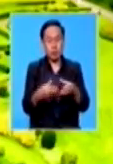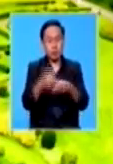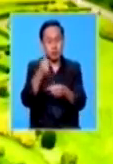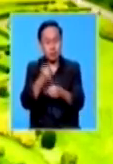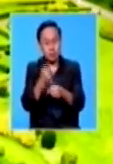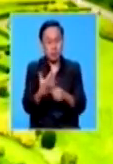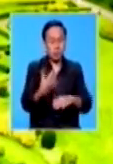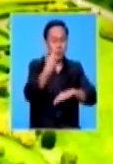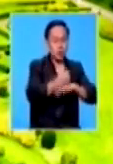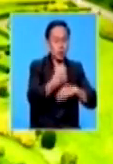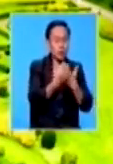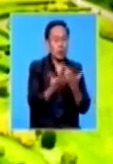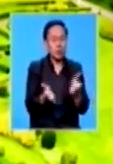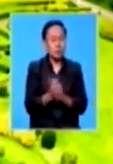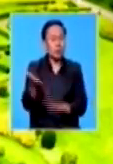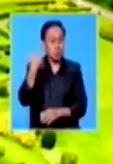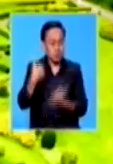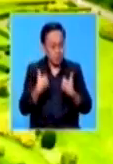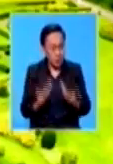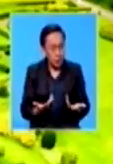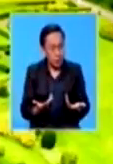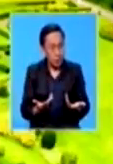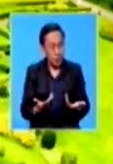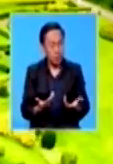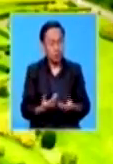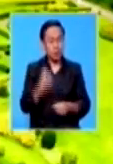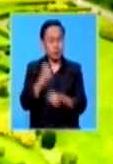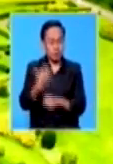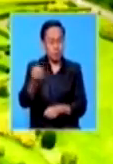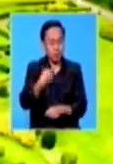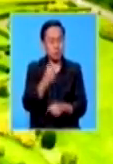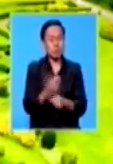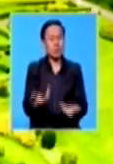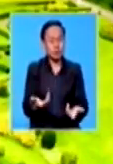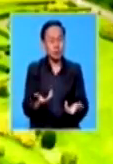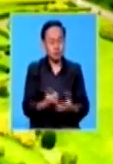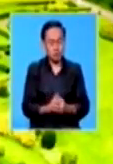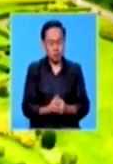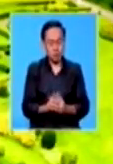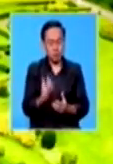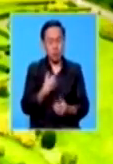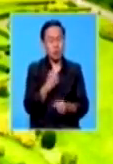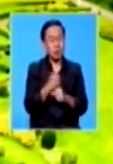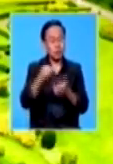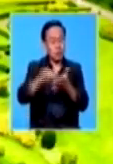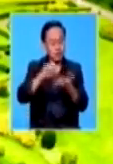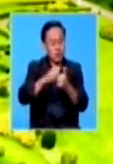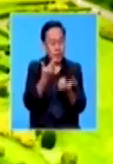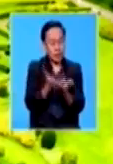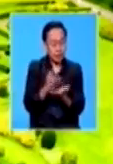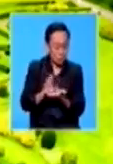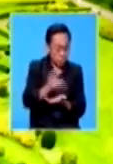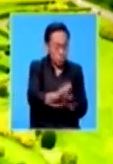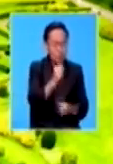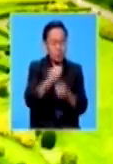รัฐมนตรีเงาอะไรนะเคยทำเปล่าถ้าทำบอกผมมาที่ว่าท่านจะทำยังไงนะไอ้สิ่งที่ท่านทำเราใช้งบประมาณแล้วแก้ปัญหาไม่